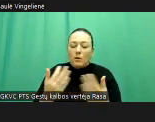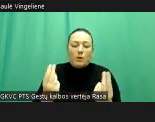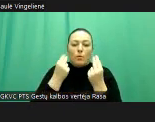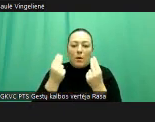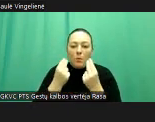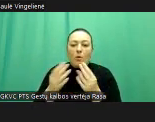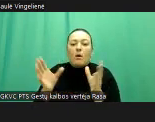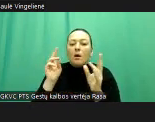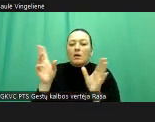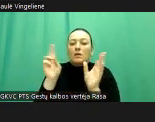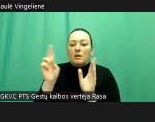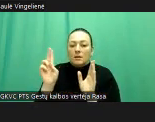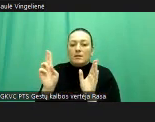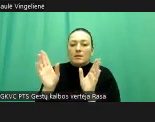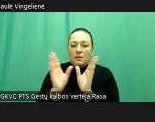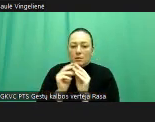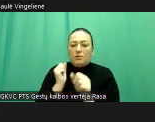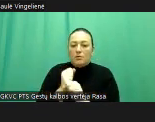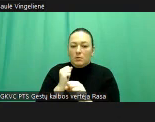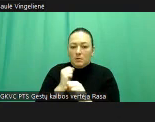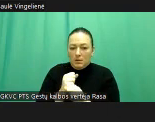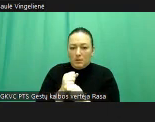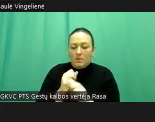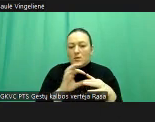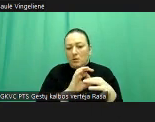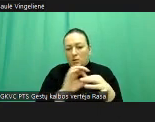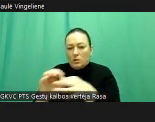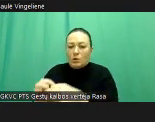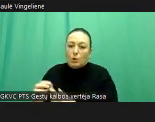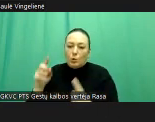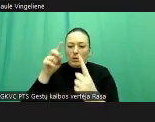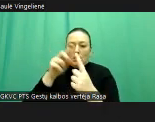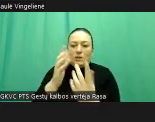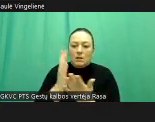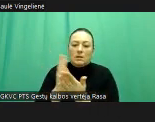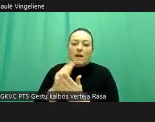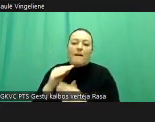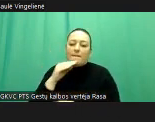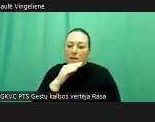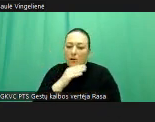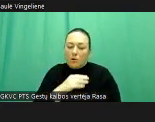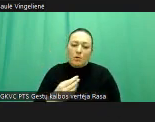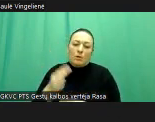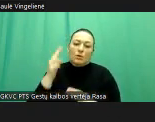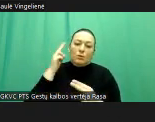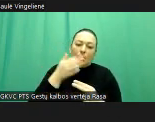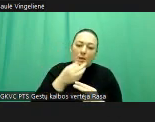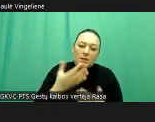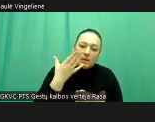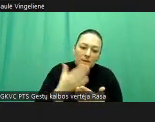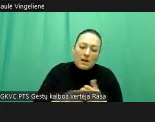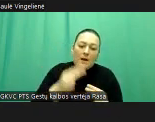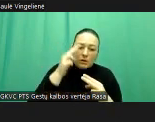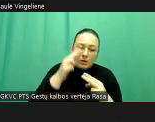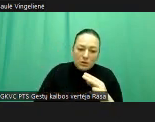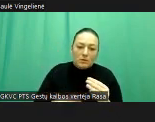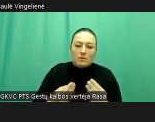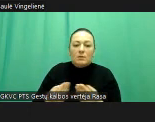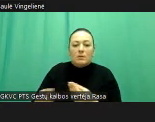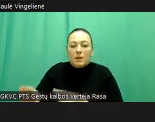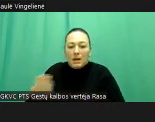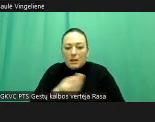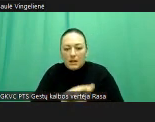dirba kartu, bendradarbiaudami, siekdami bendro tikslo, nustatydami tikslus ir darydami sprendimus, bei dalindamiesi